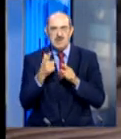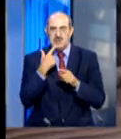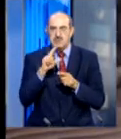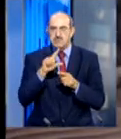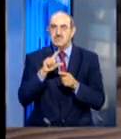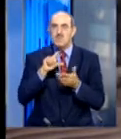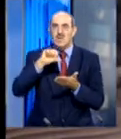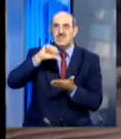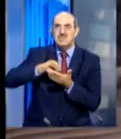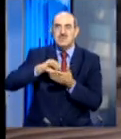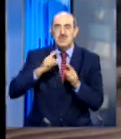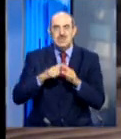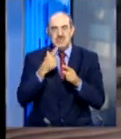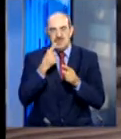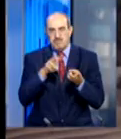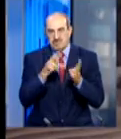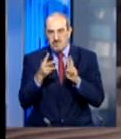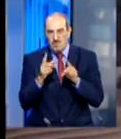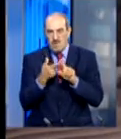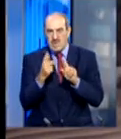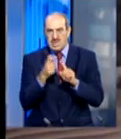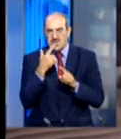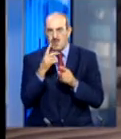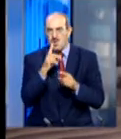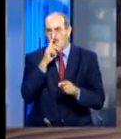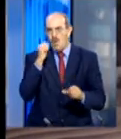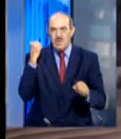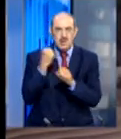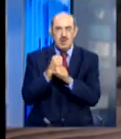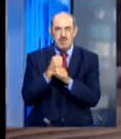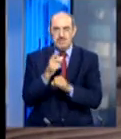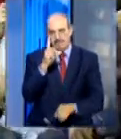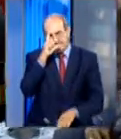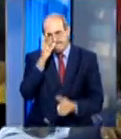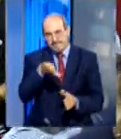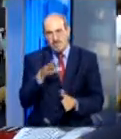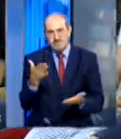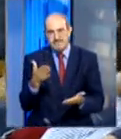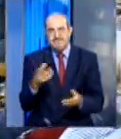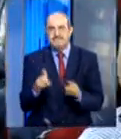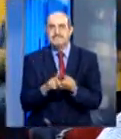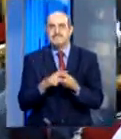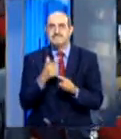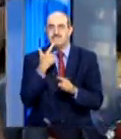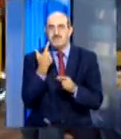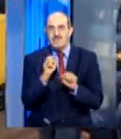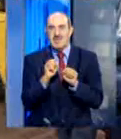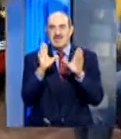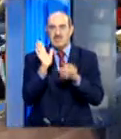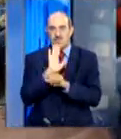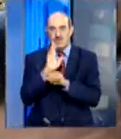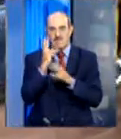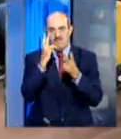زهرة الصحراء رايحين يريحوا دي سونتان داني آلاف السنين وما راحمش يروحوا. العرض السينمائي حضرته